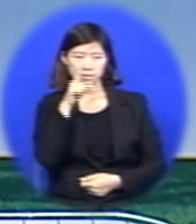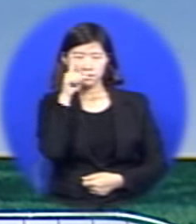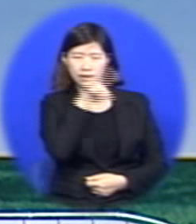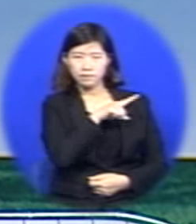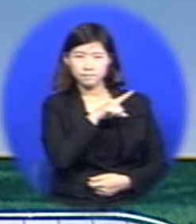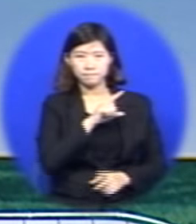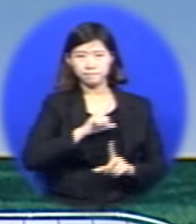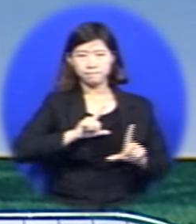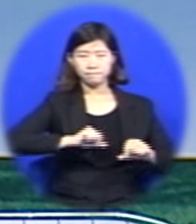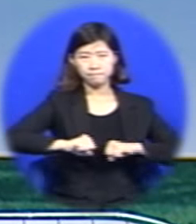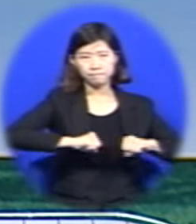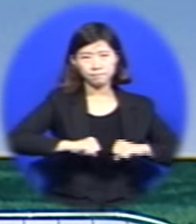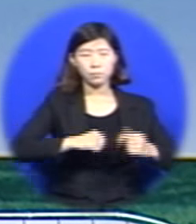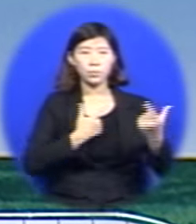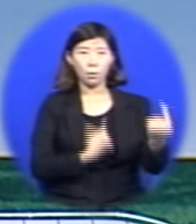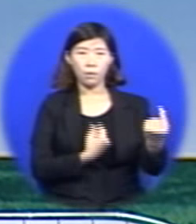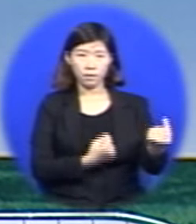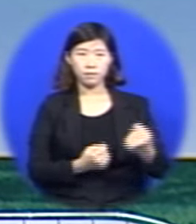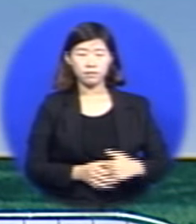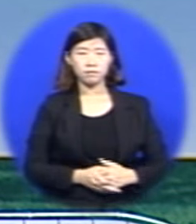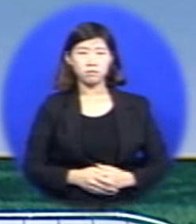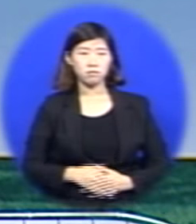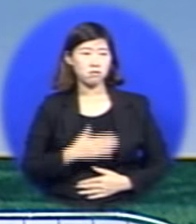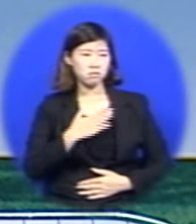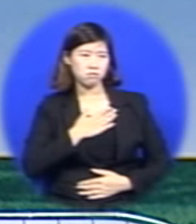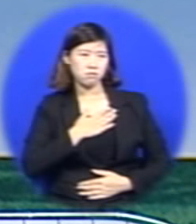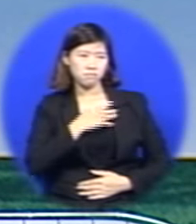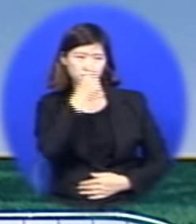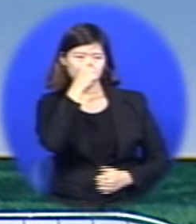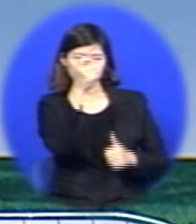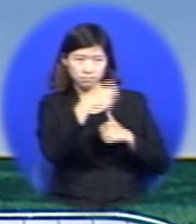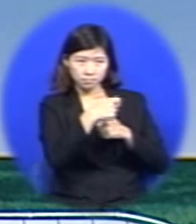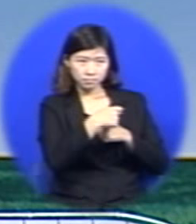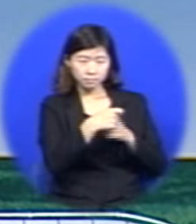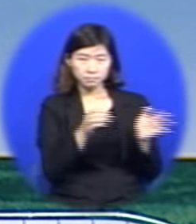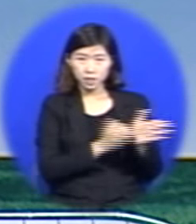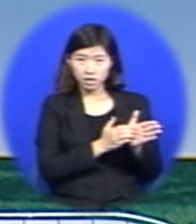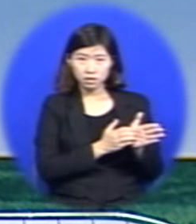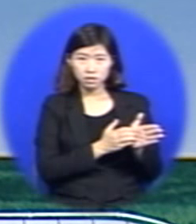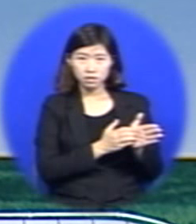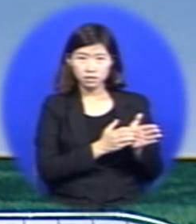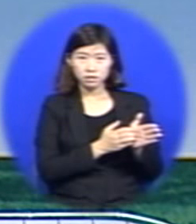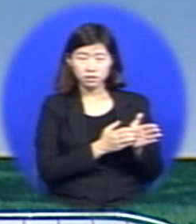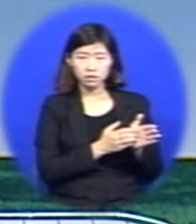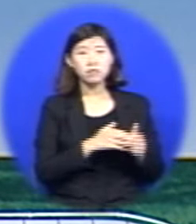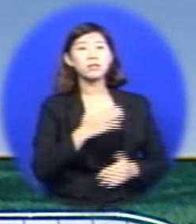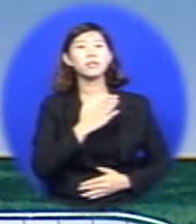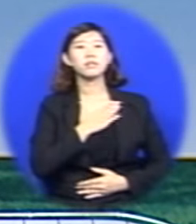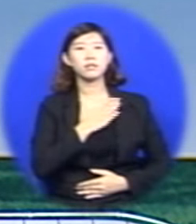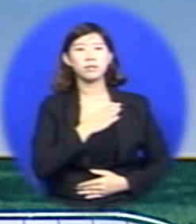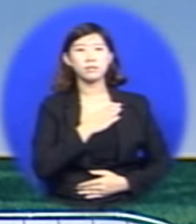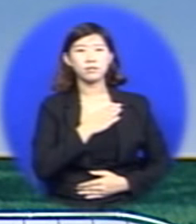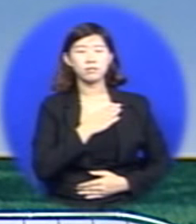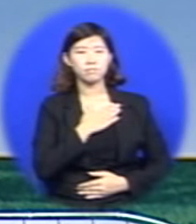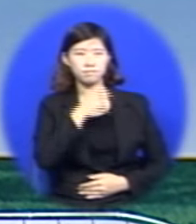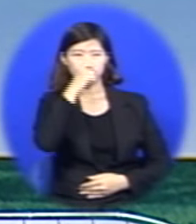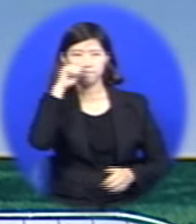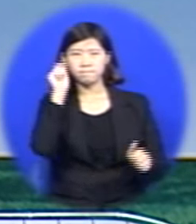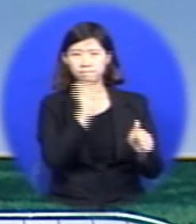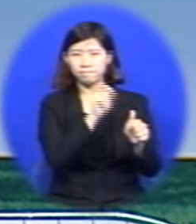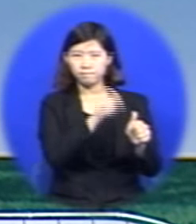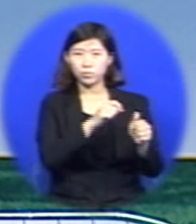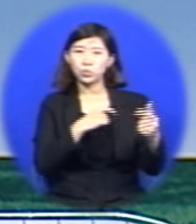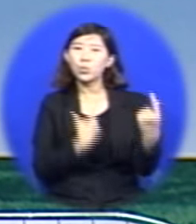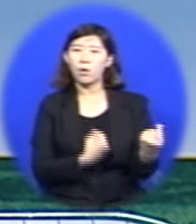내가 악한 일을 당했으니까, 나에게 악하게 했으니까 나도 악하게 하는